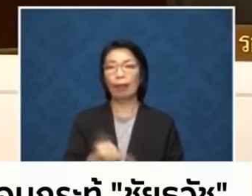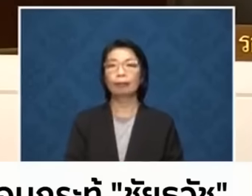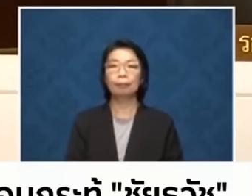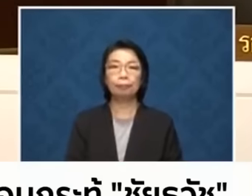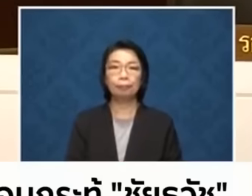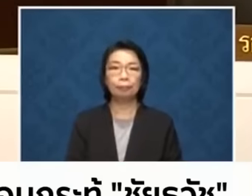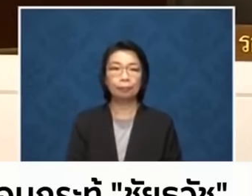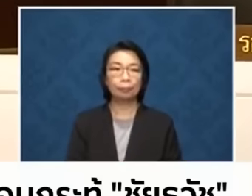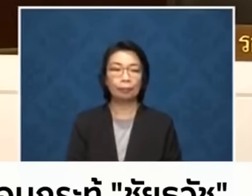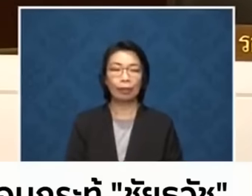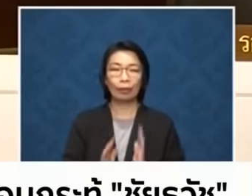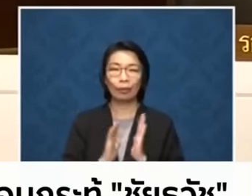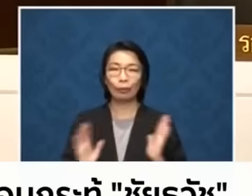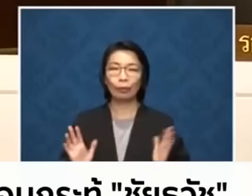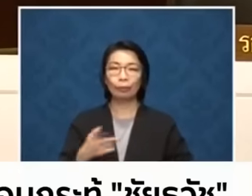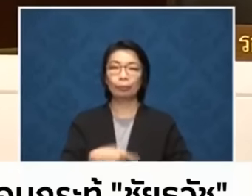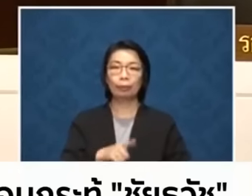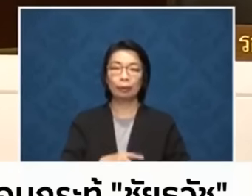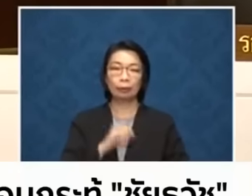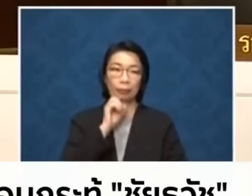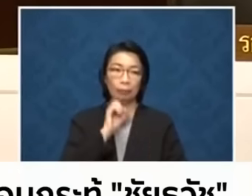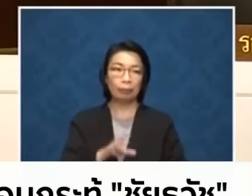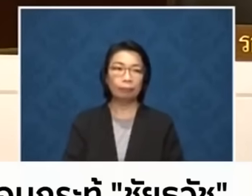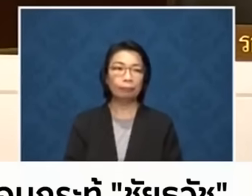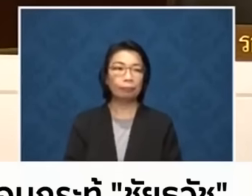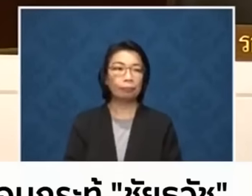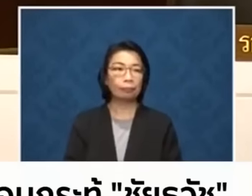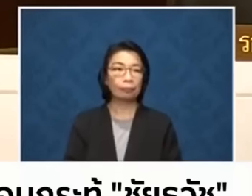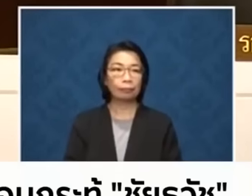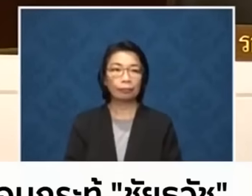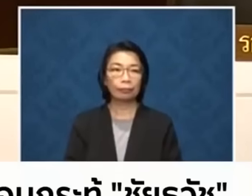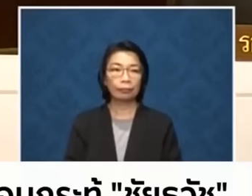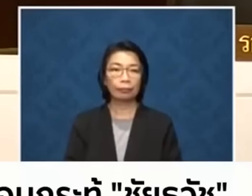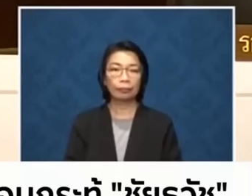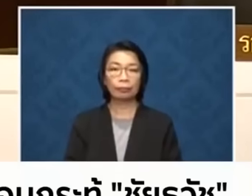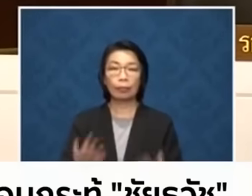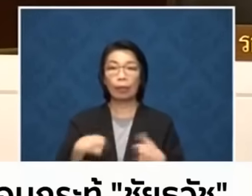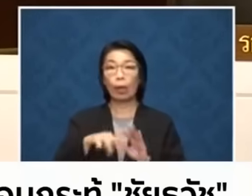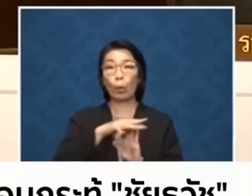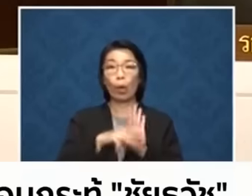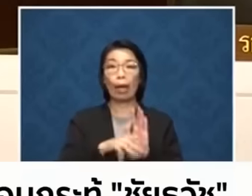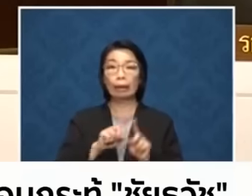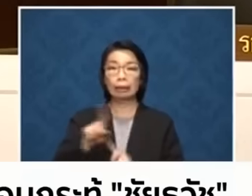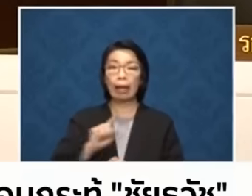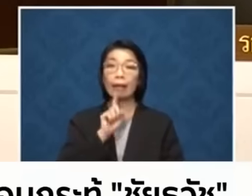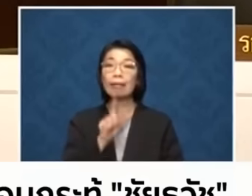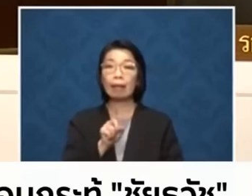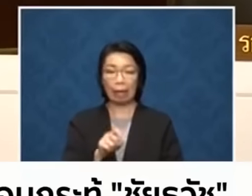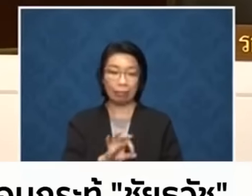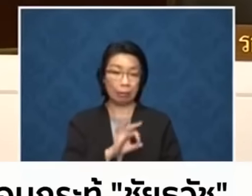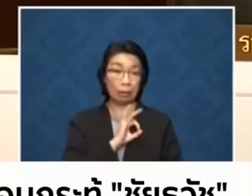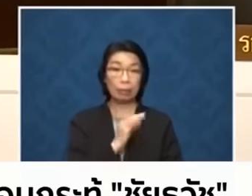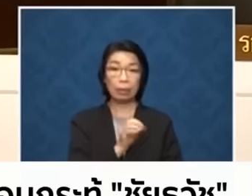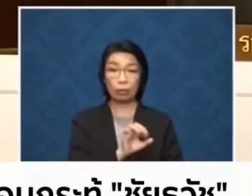งได้ว่าคือเรื่องอะไรทีนี้คุณพิเชษฐ์บอกก็ไม่ได้อะก็ต้องประชุมต่อสสคนไหนคิดว่าตัวท่านปฏิบัติไม่ถูกต้องตามข้อบังคับ